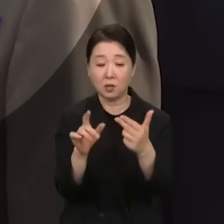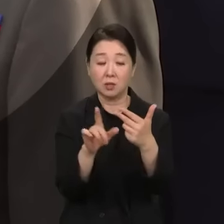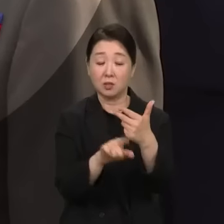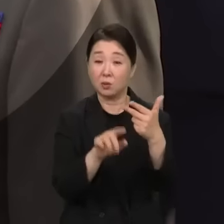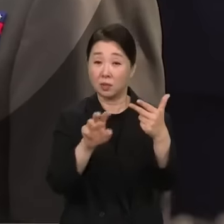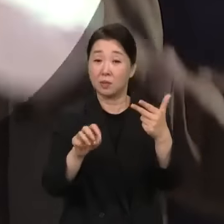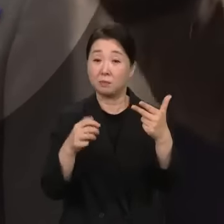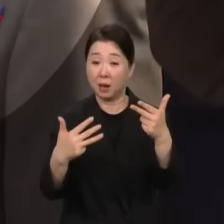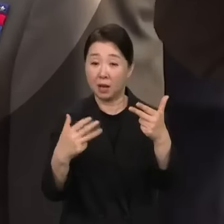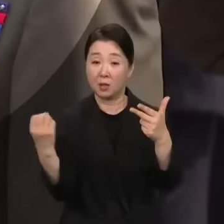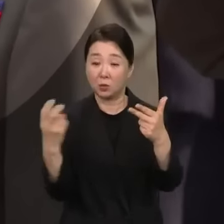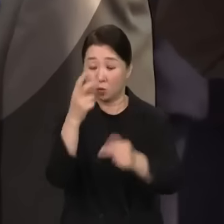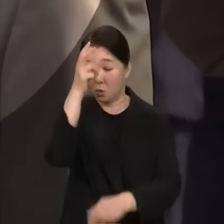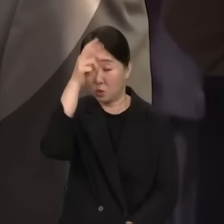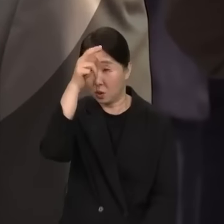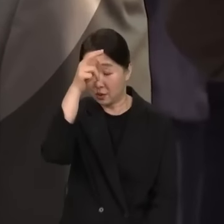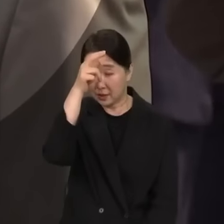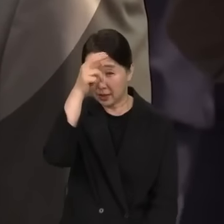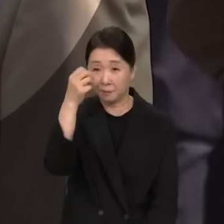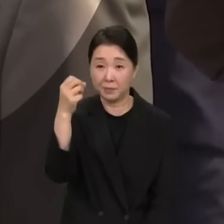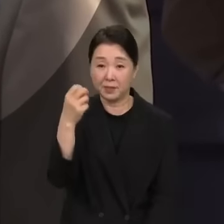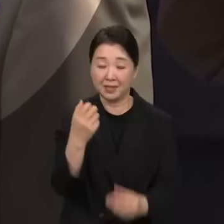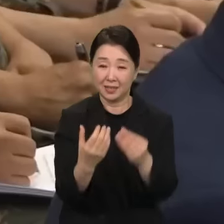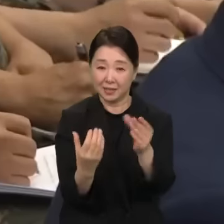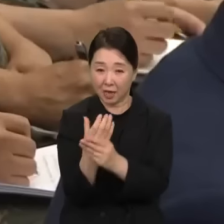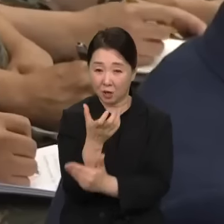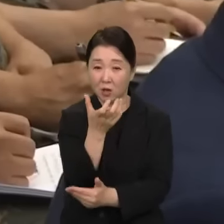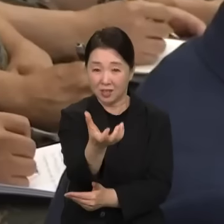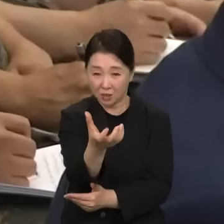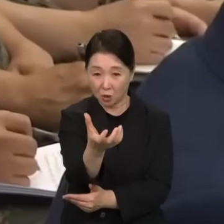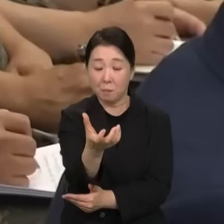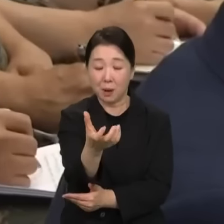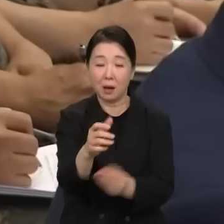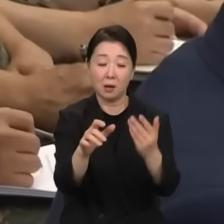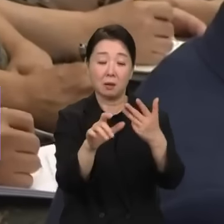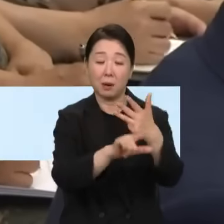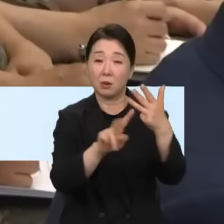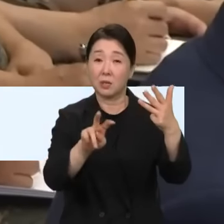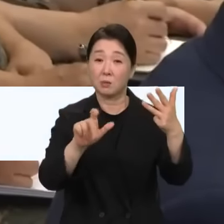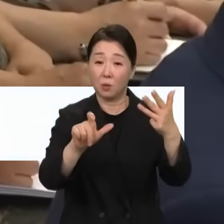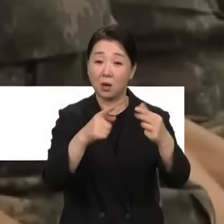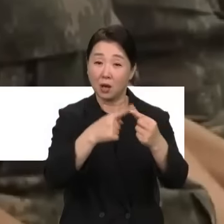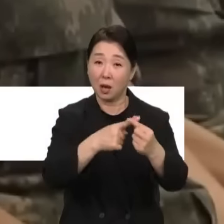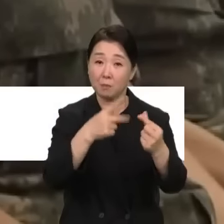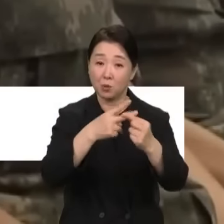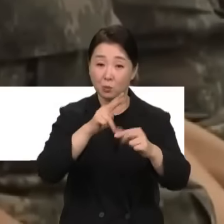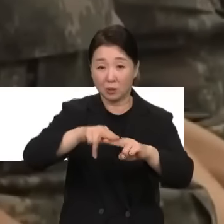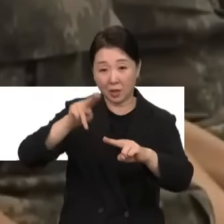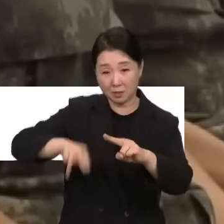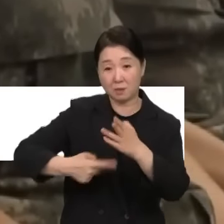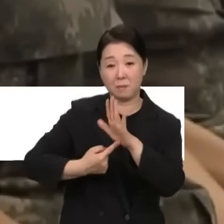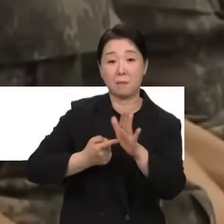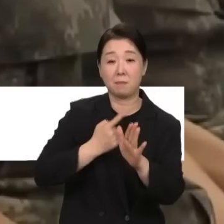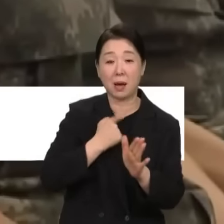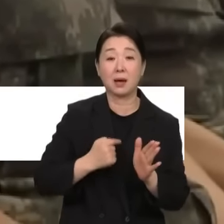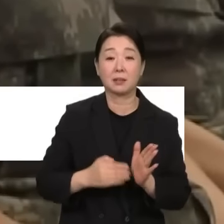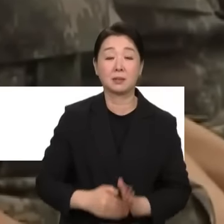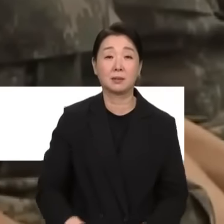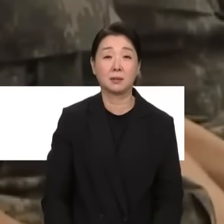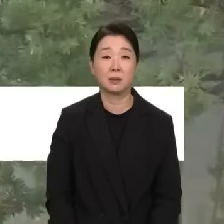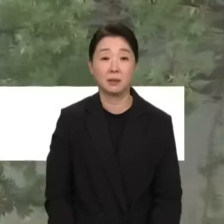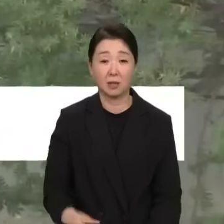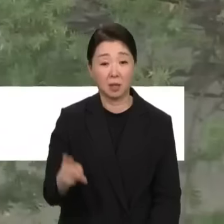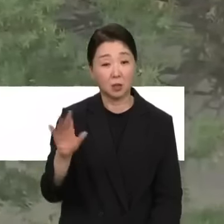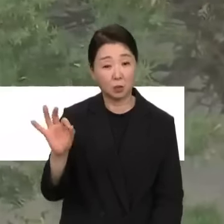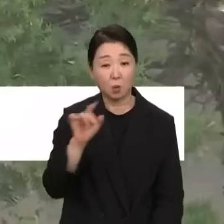28일 그리고 경찰의 사건을 재이첩한 다음 날인 8월 25일 두 차례 사의를 표명했다고 밝혔습니다. 송